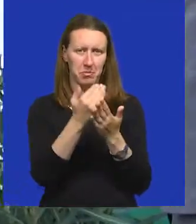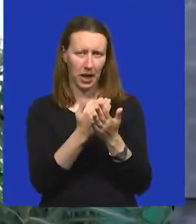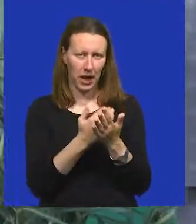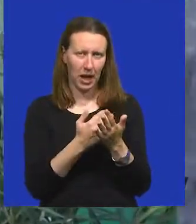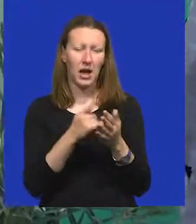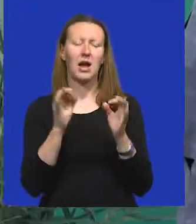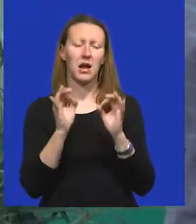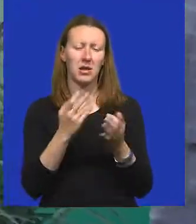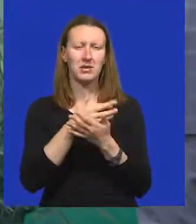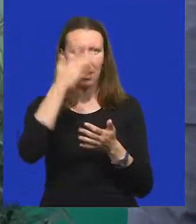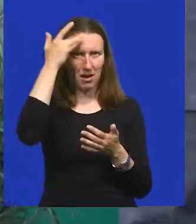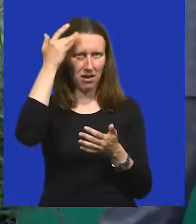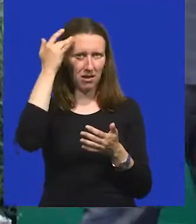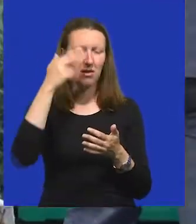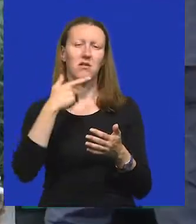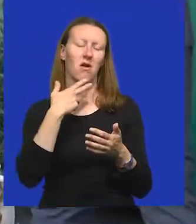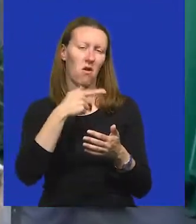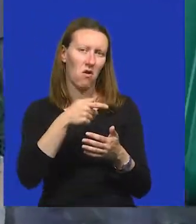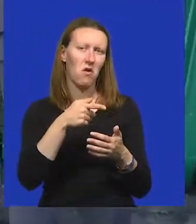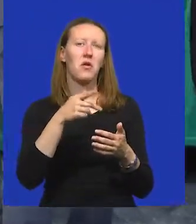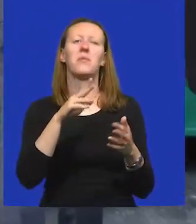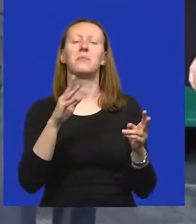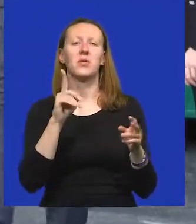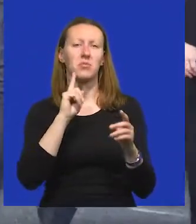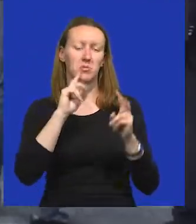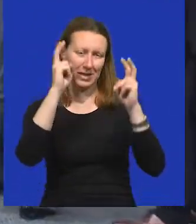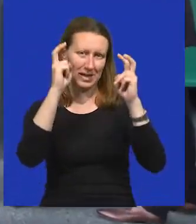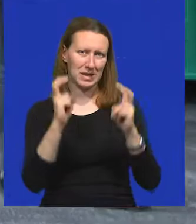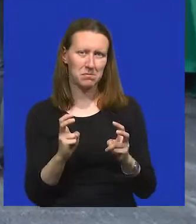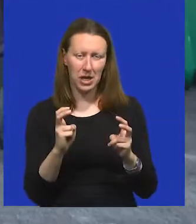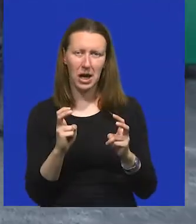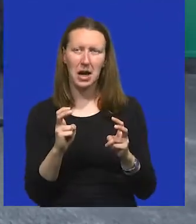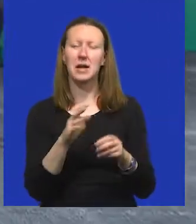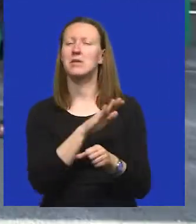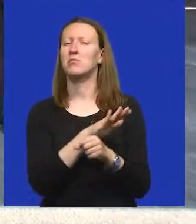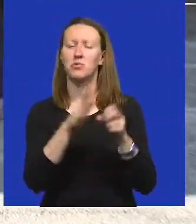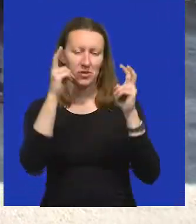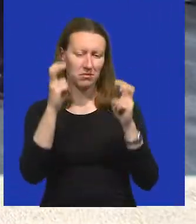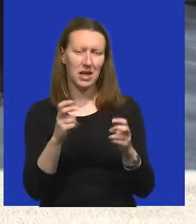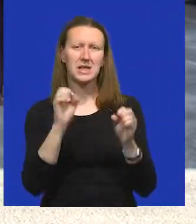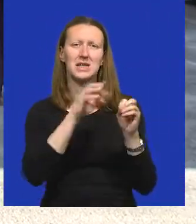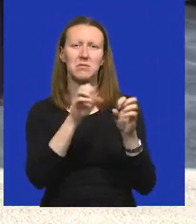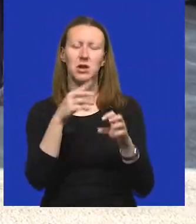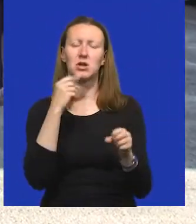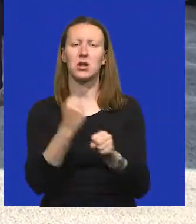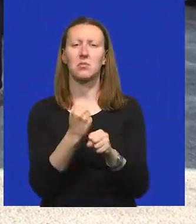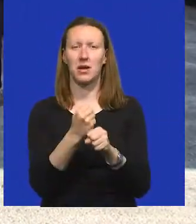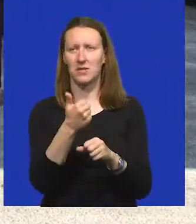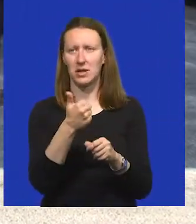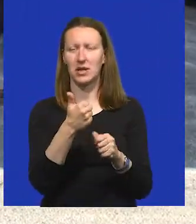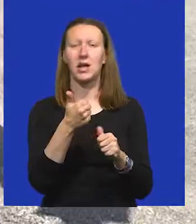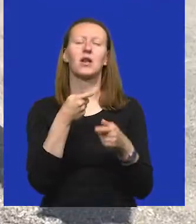programma di lavoro appropriato per l'estate, con il quale cerca di diminuire al massimo l'immondizia e di